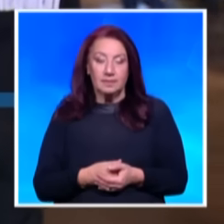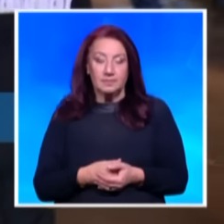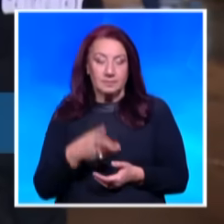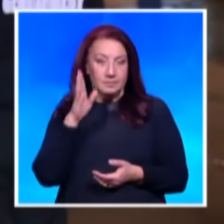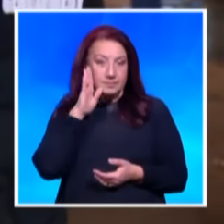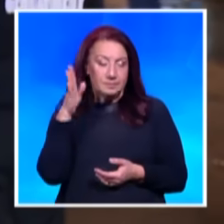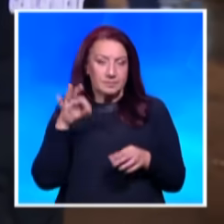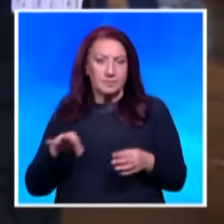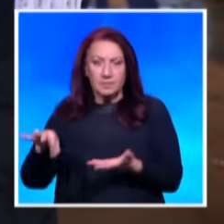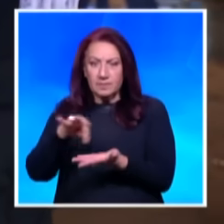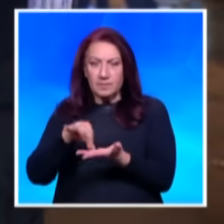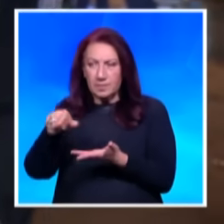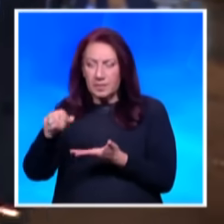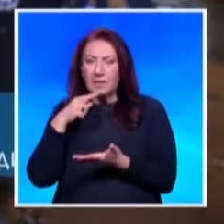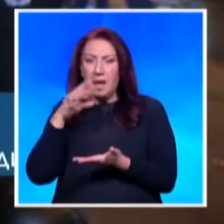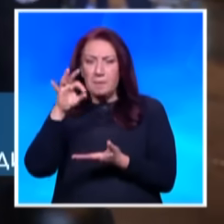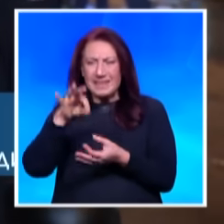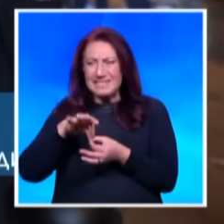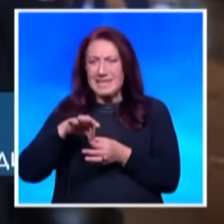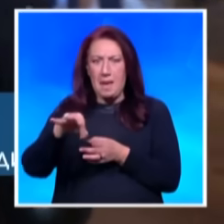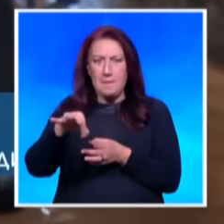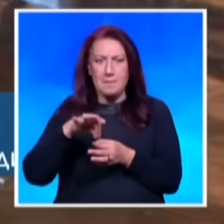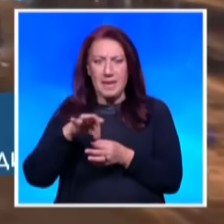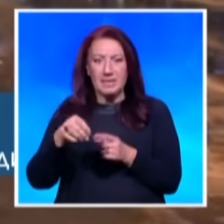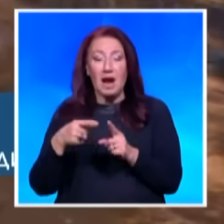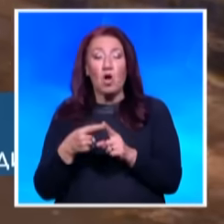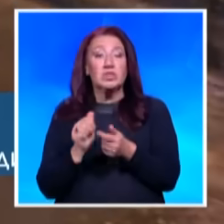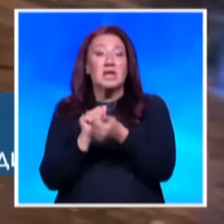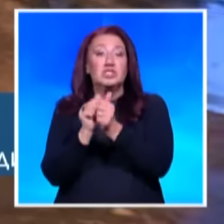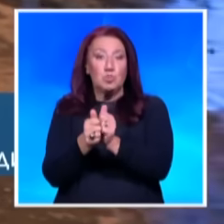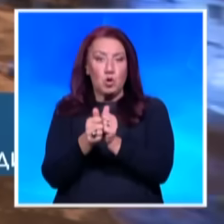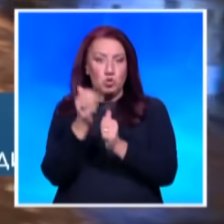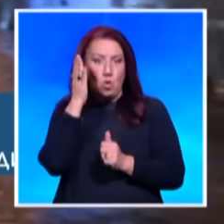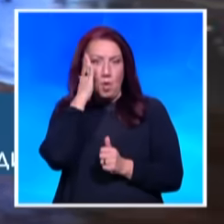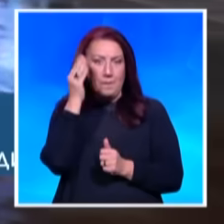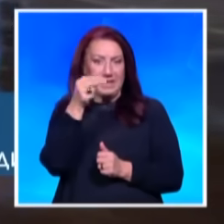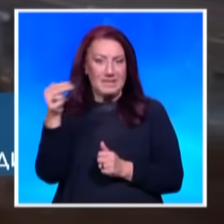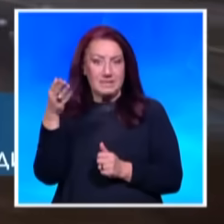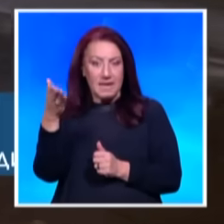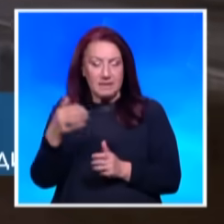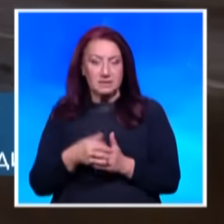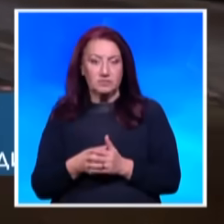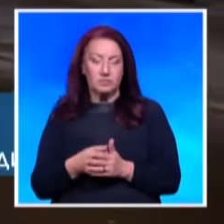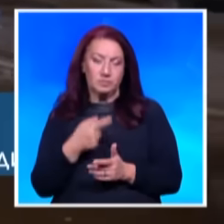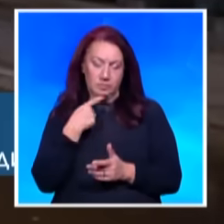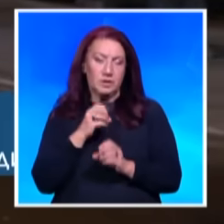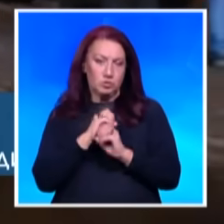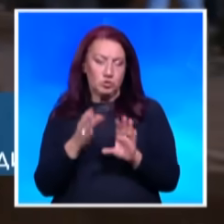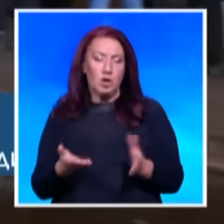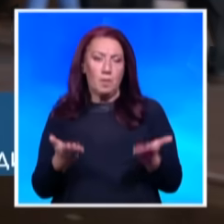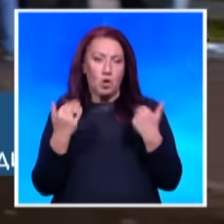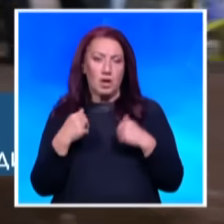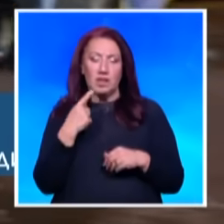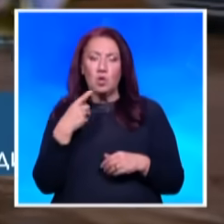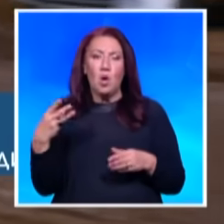Здравейте, намираме се на 50 метра от спортното министерство. Както казахме по-рано, екипите на полицията